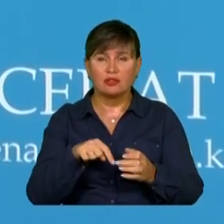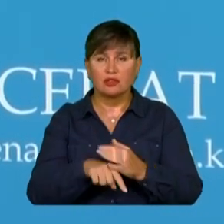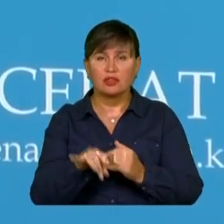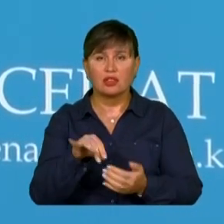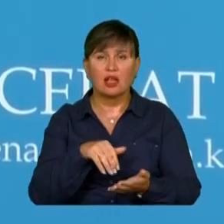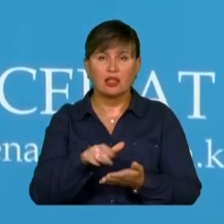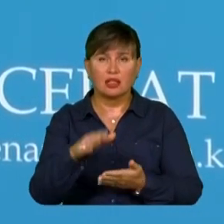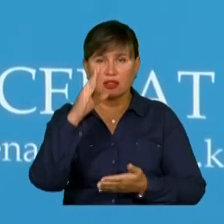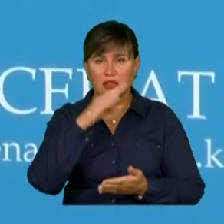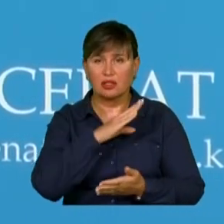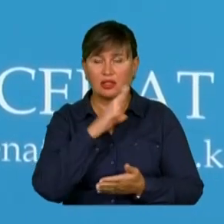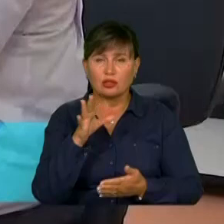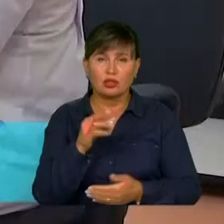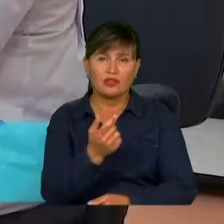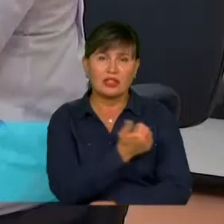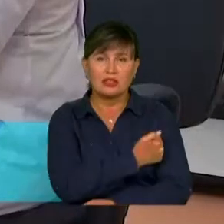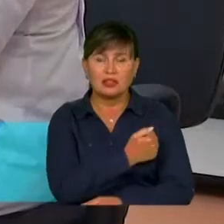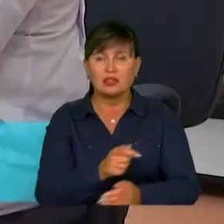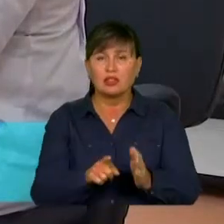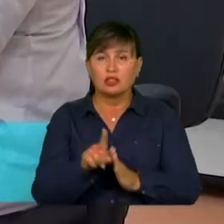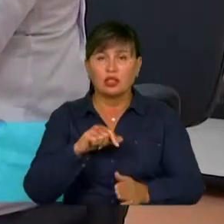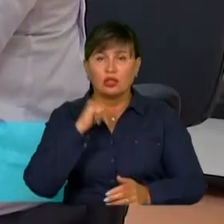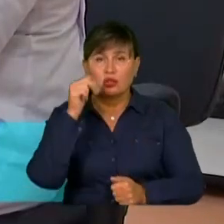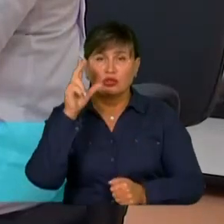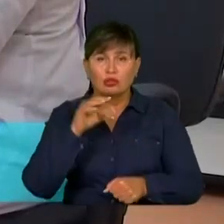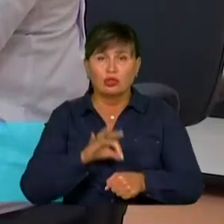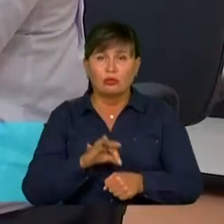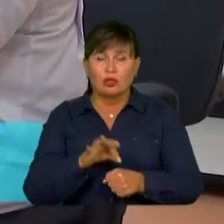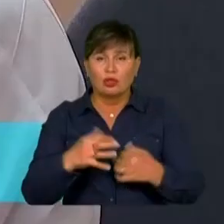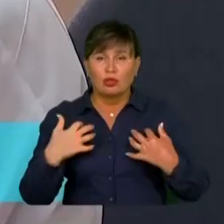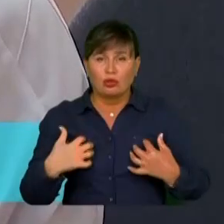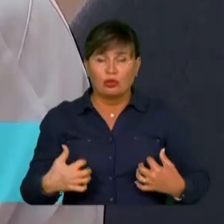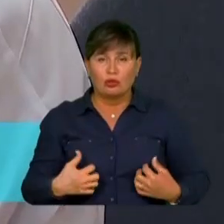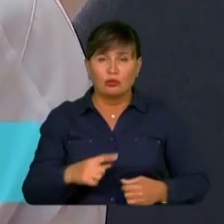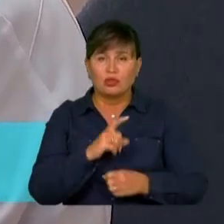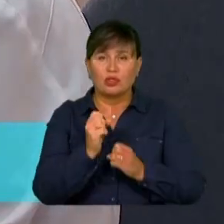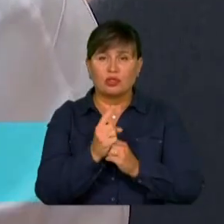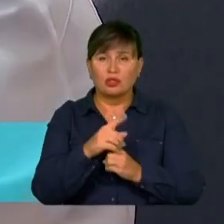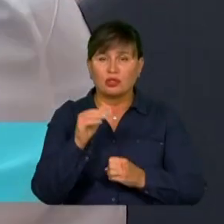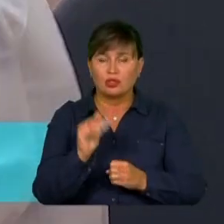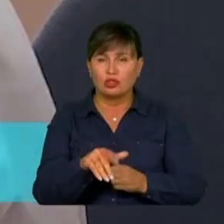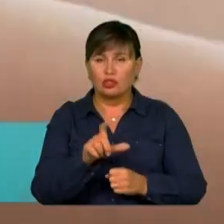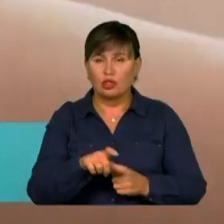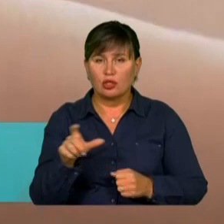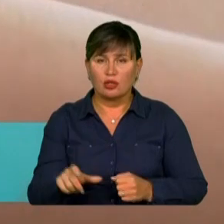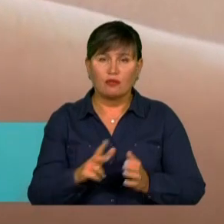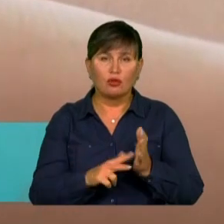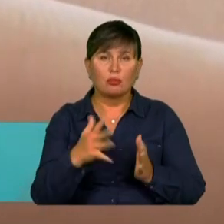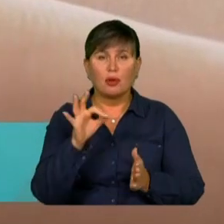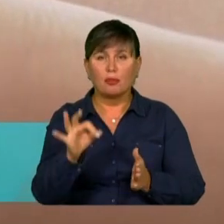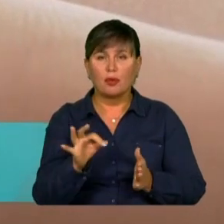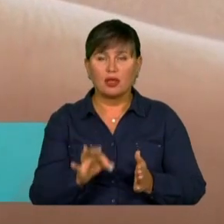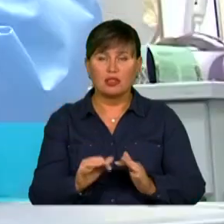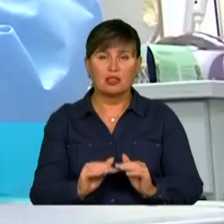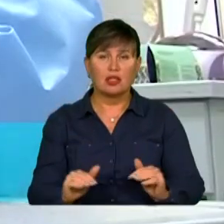отказ родителей от вакцинации. С начала года число заболевших корью перевалило за 11 тысяч человек. 85% из